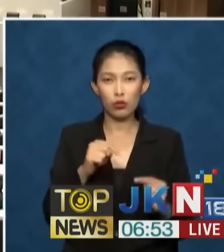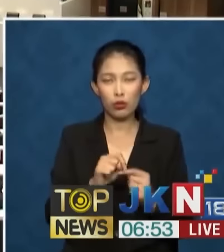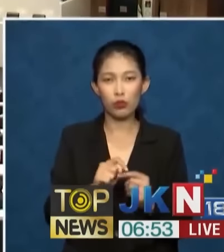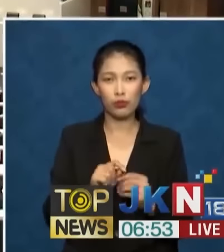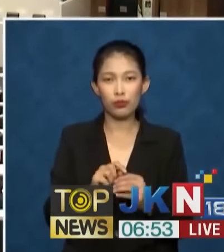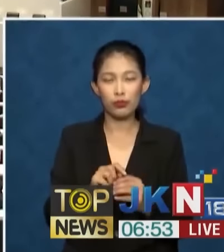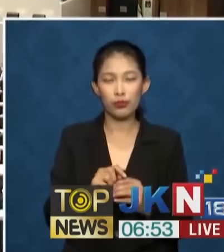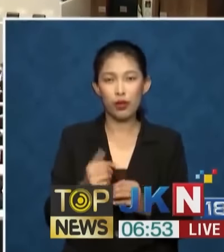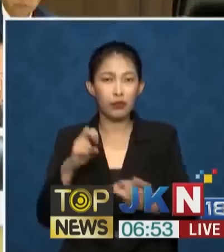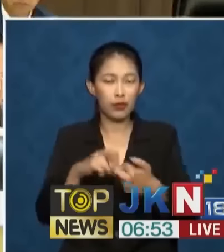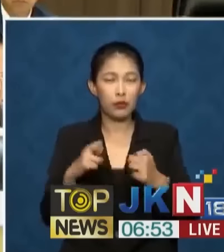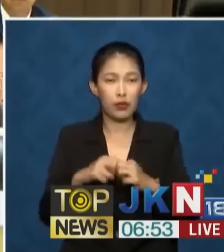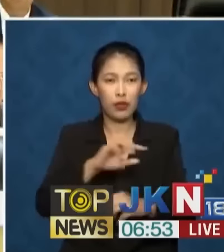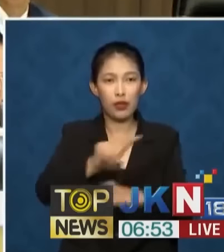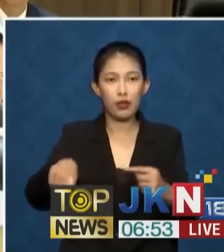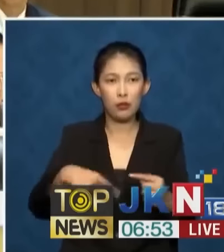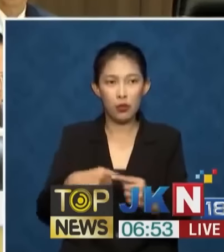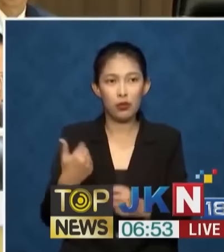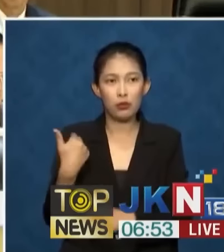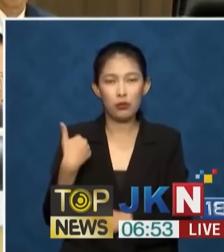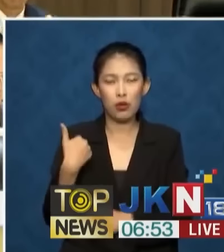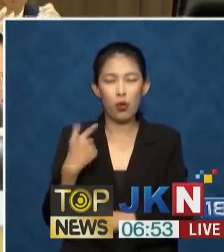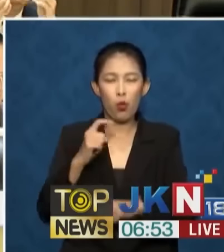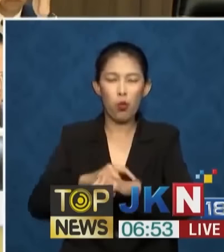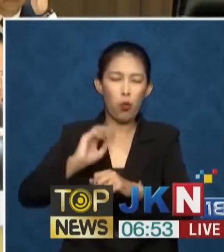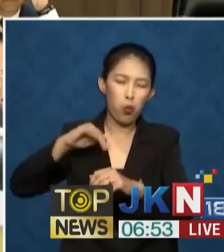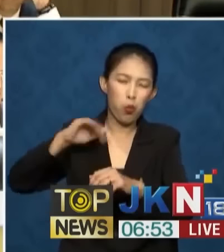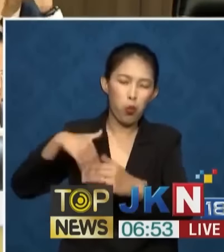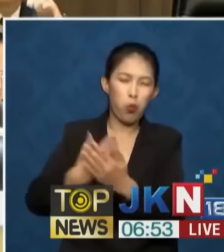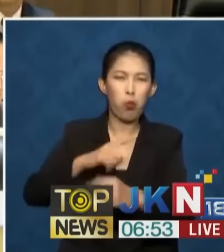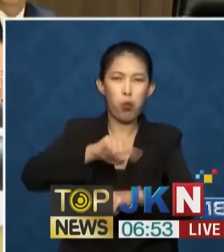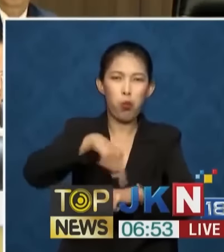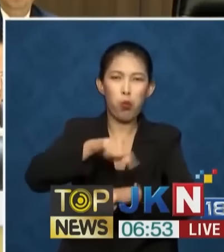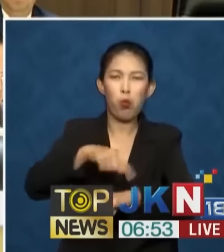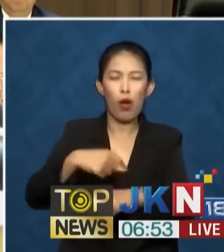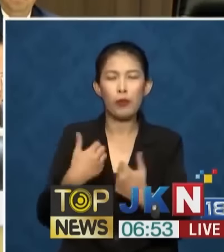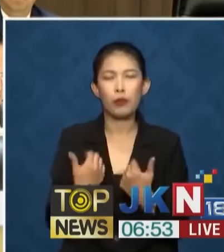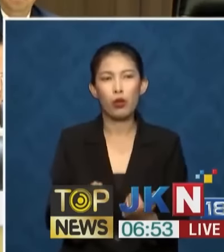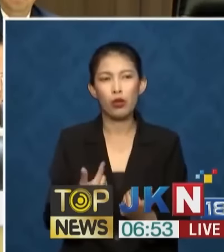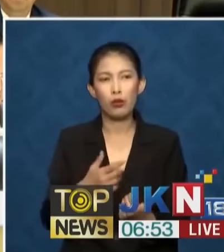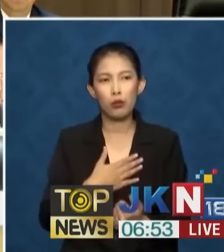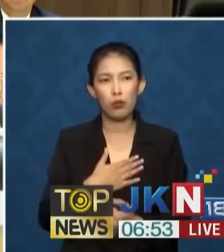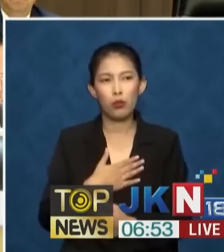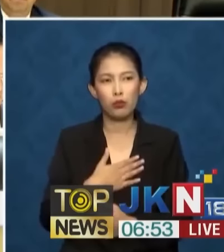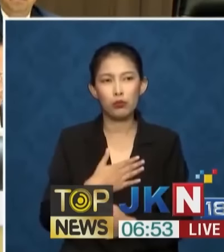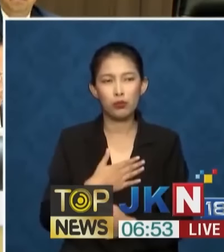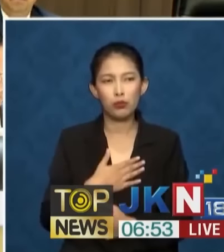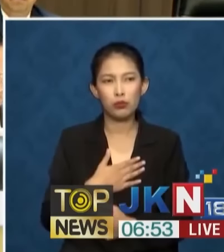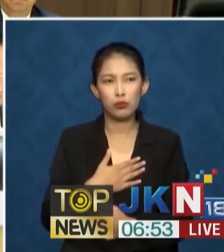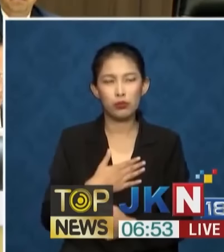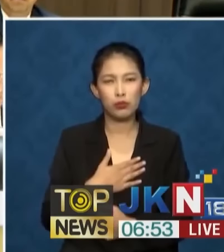านนี้พออภิปรายเสร็จแล้วเกิดอะไรขึ้นนะปรากฏว่ากรรมาธิการนำโดยรัฐมนตรีช่วย